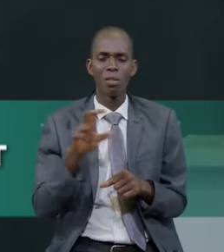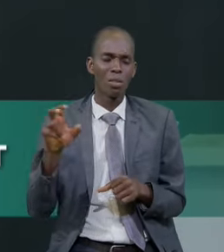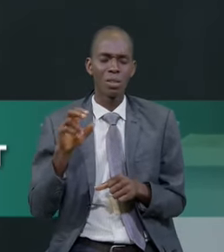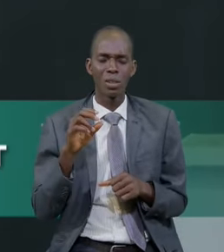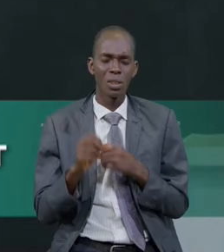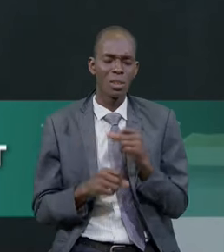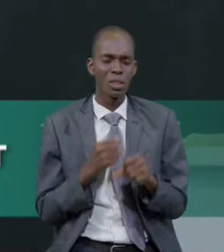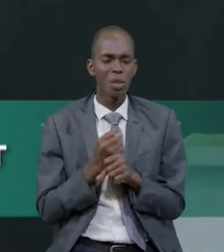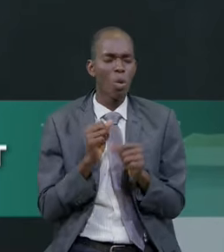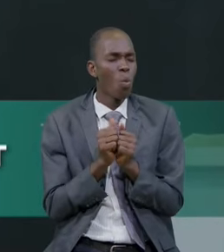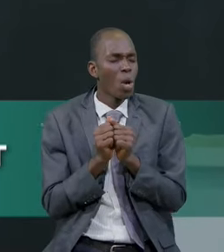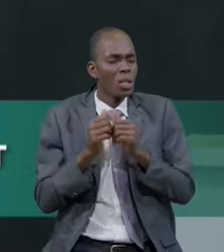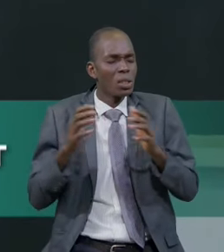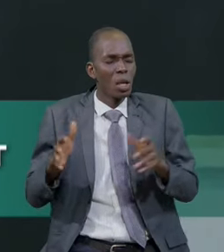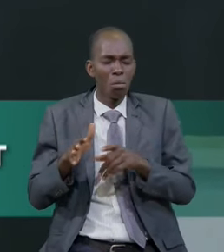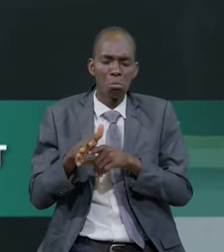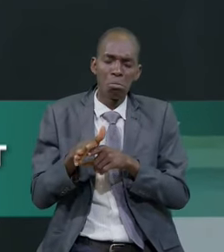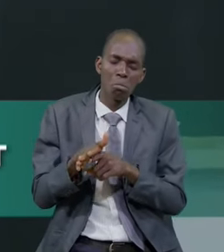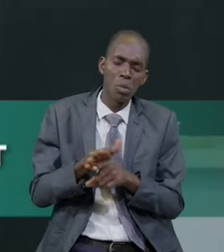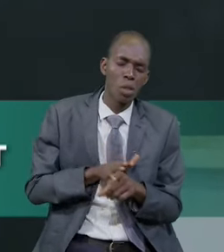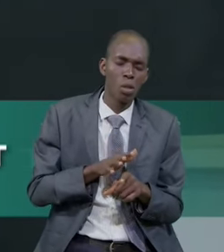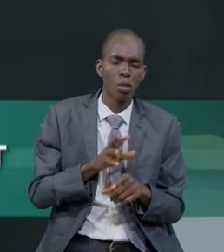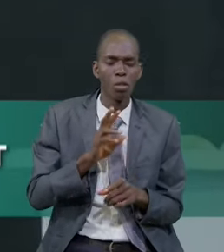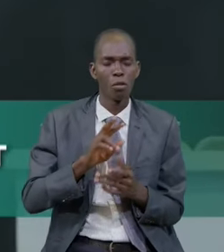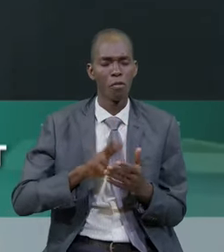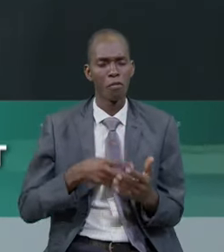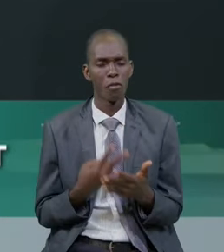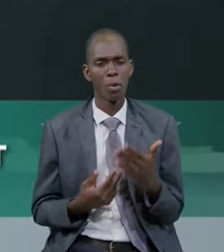sans repartir en arrière. Et je regarde l'Église en général.